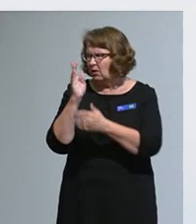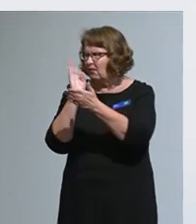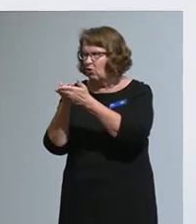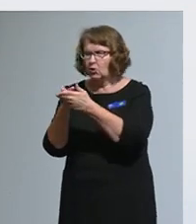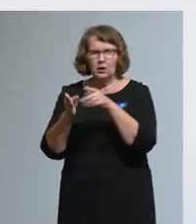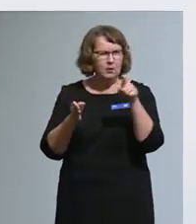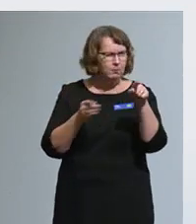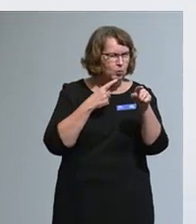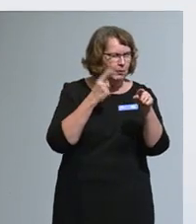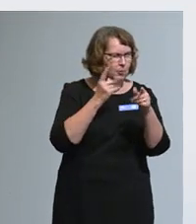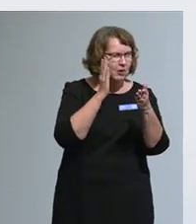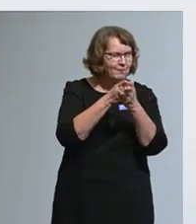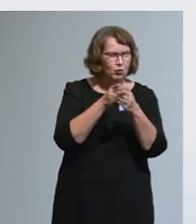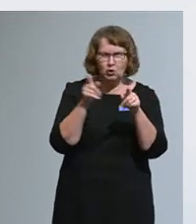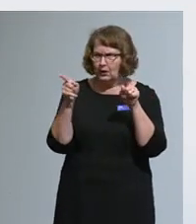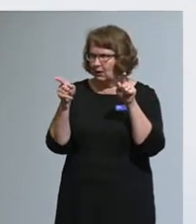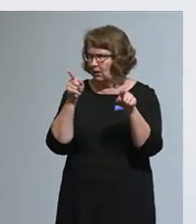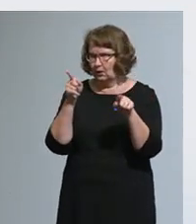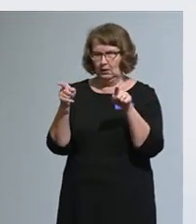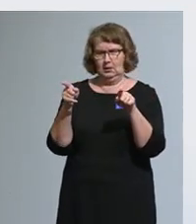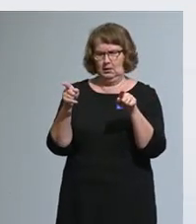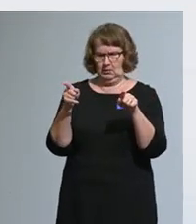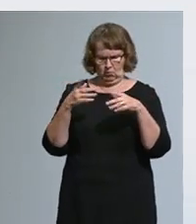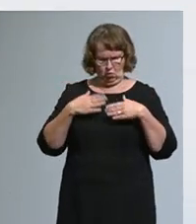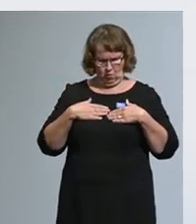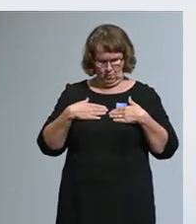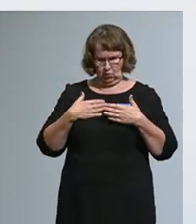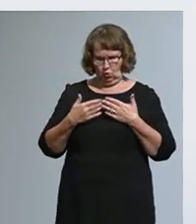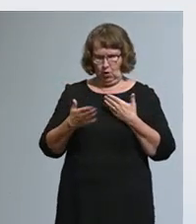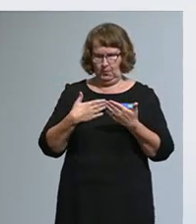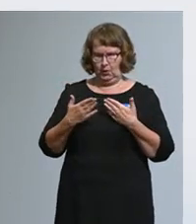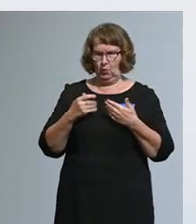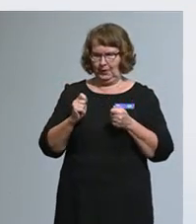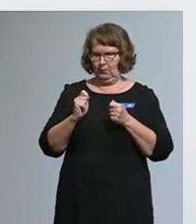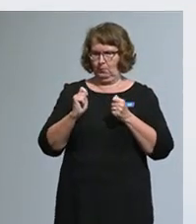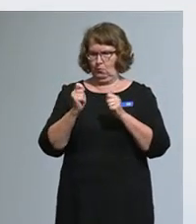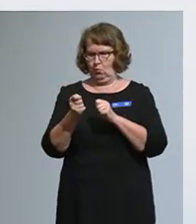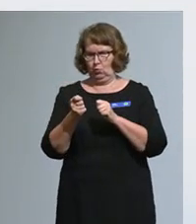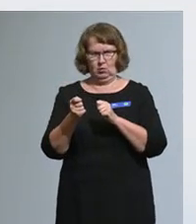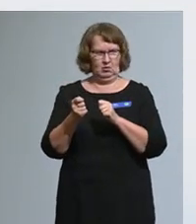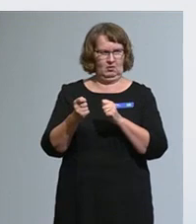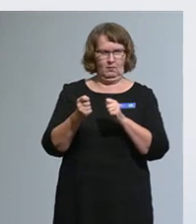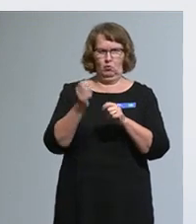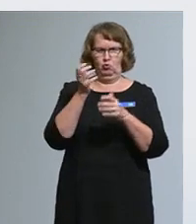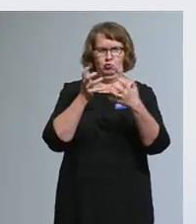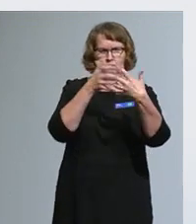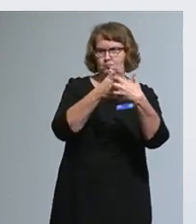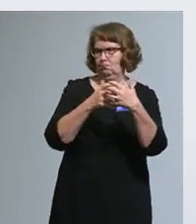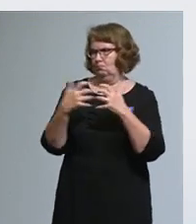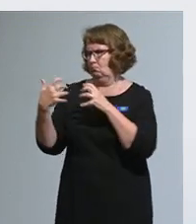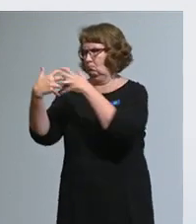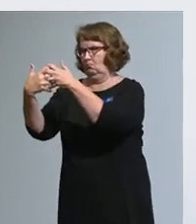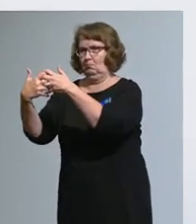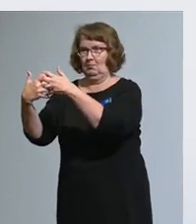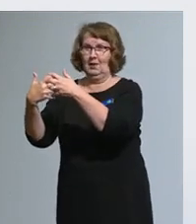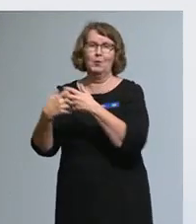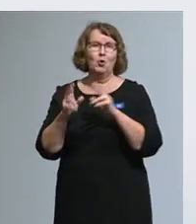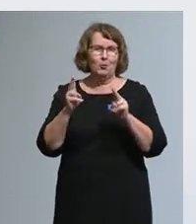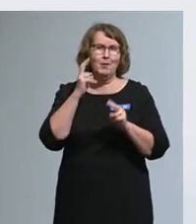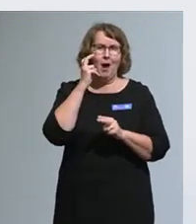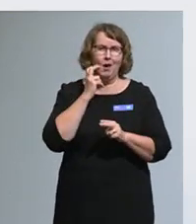on tämmöiset tavoitteet, niin miten näitä voisi muuttaa, näitä omia toimintoja, jotta niitä hakuja saisi tehtyä. Tämähän on se meidän normaali arki